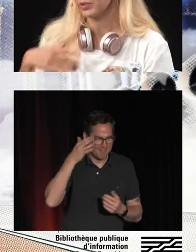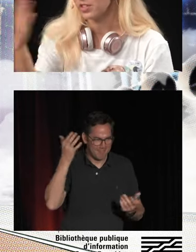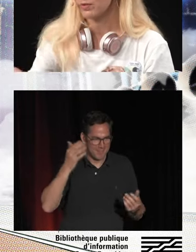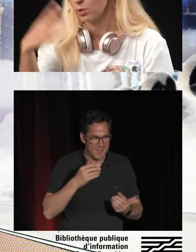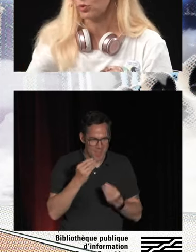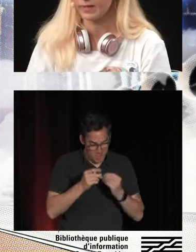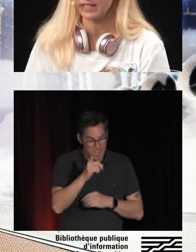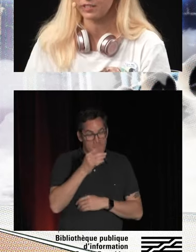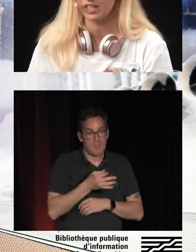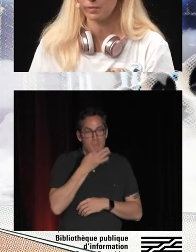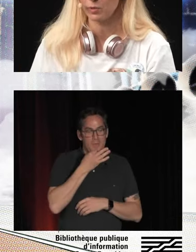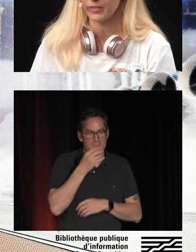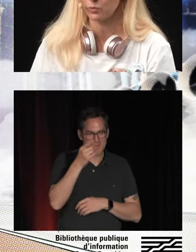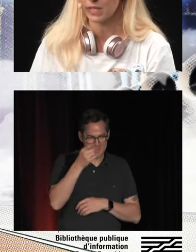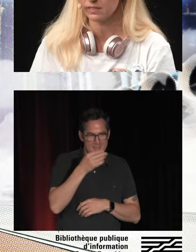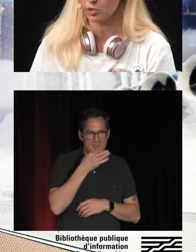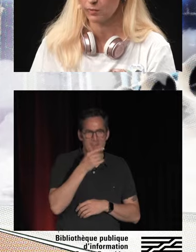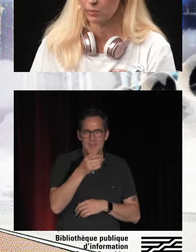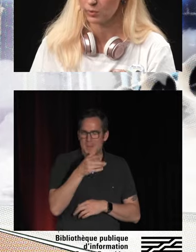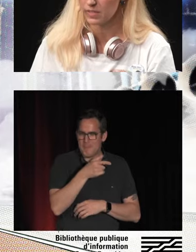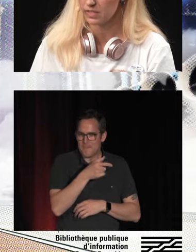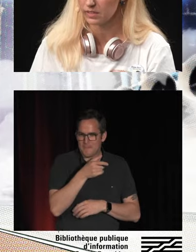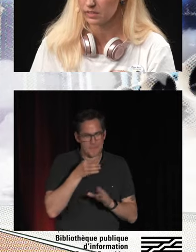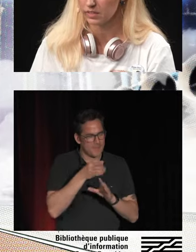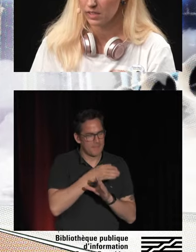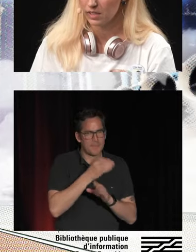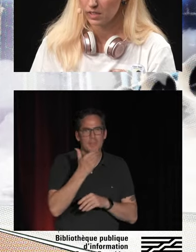profite, vu qu'on a déjà vu tout ce passage, hein, la bibliothèque, tout ça, j'en profite